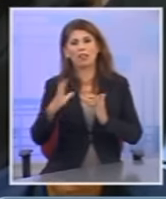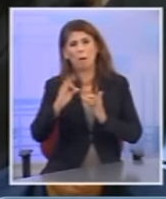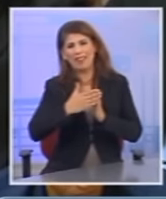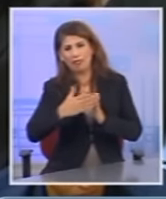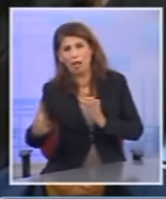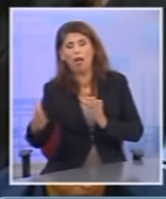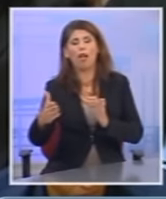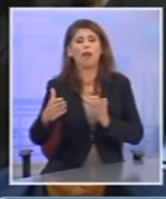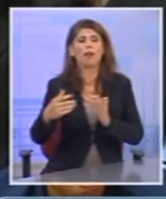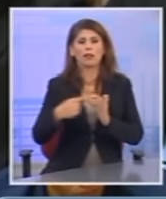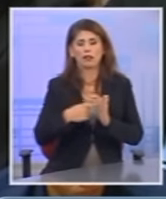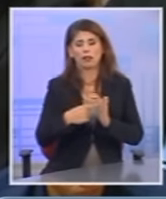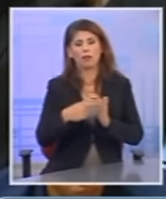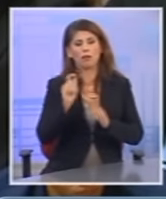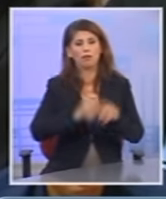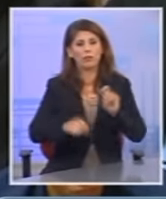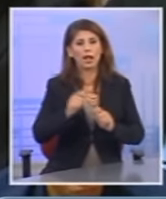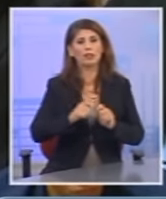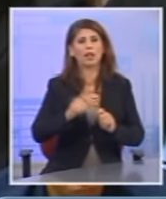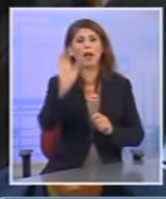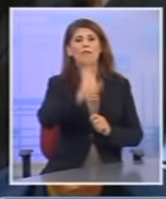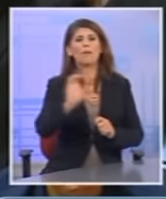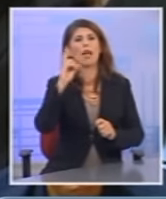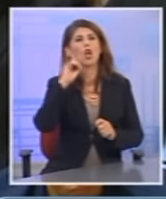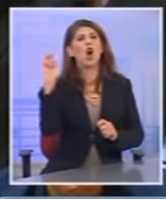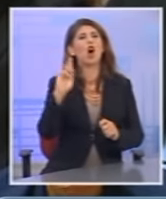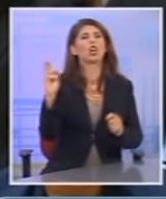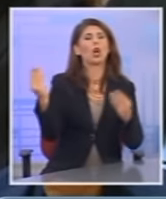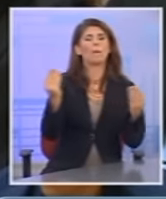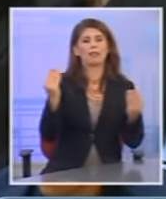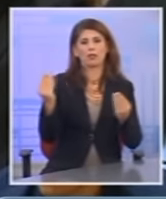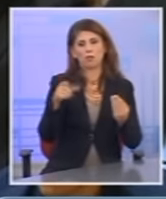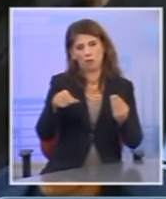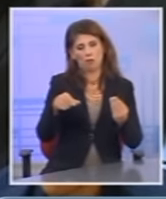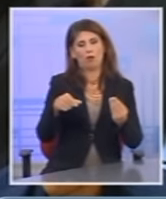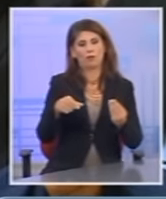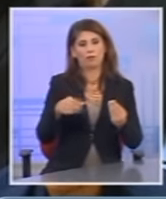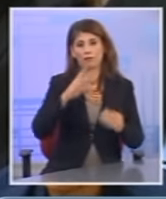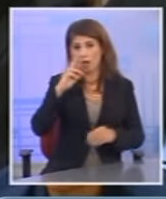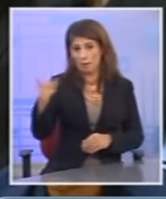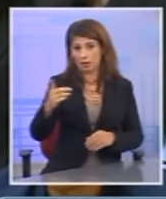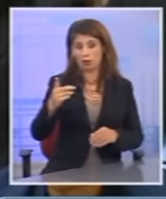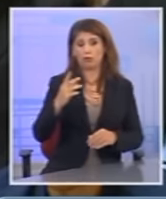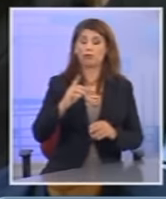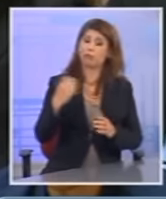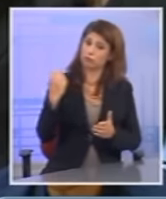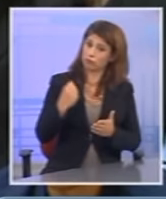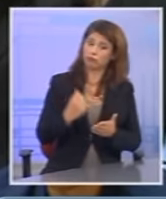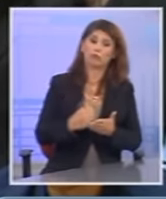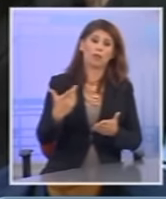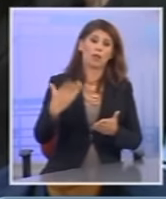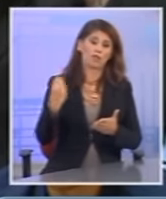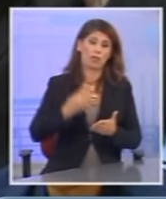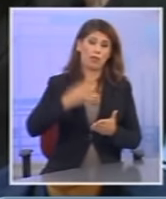οποίο δημιουργήθηκε από τον ευρωπαϊκό ρομαντισμό. Φυσικά και του απαντούν οι έγκριτοι ιστορικοί του έθνους μας με κορυφαίο τον